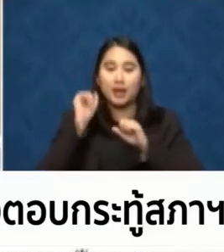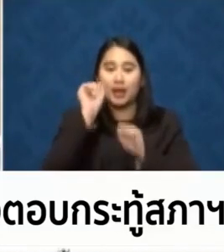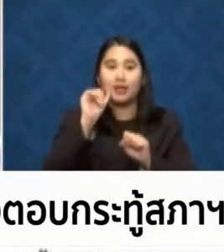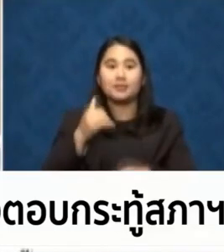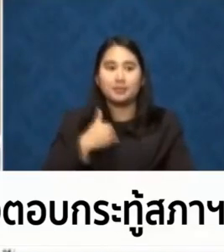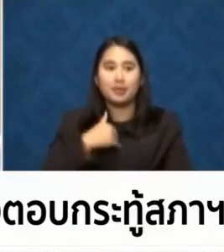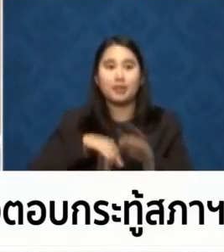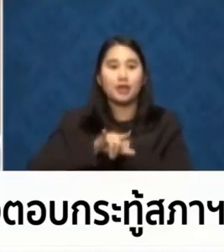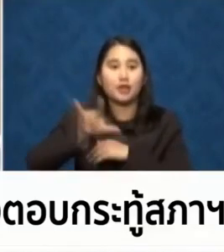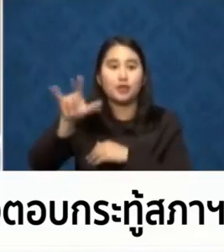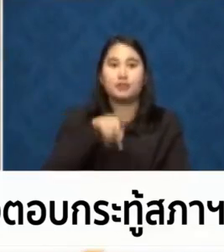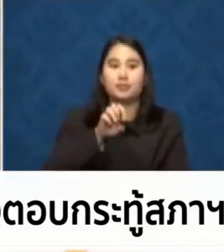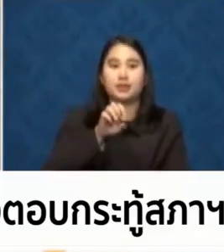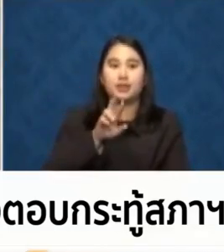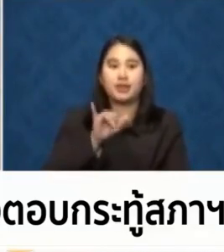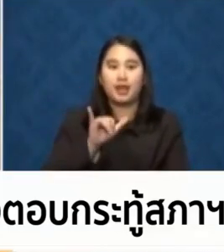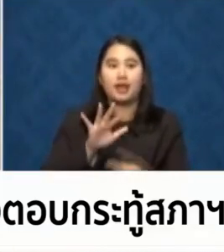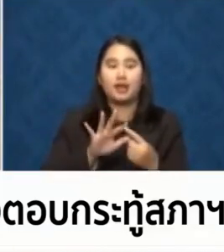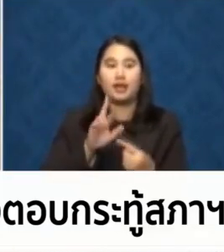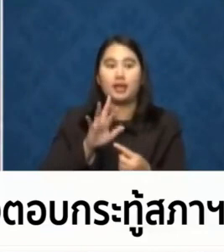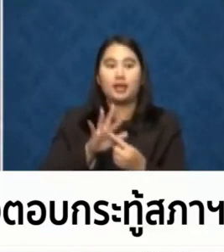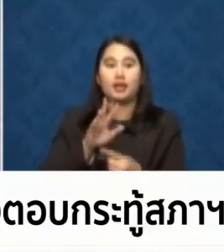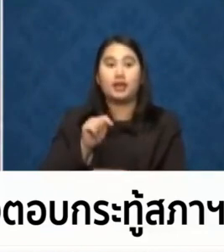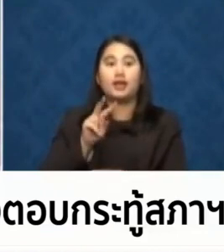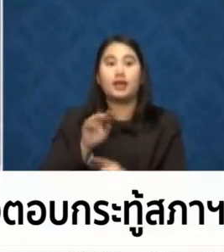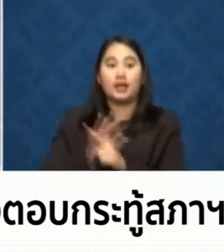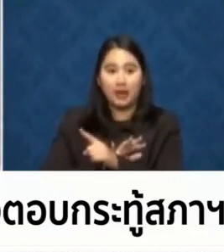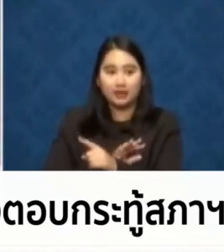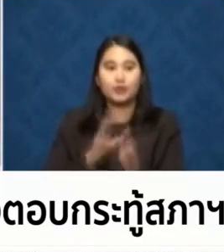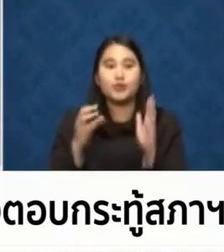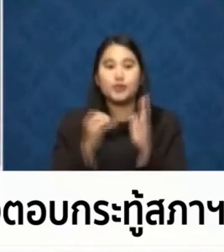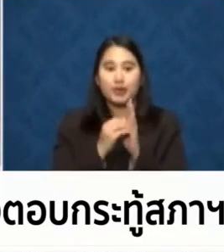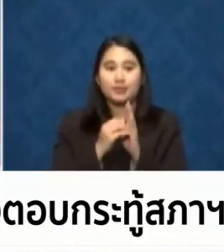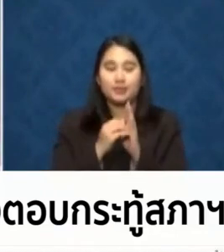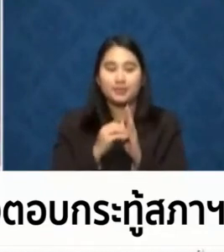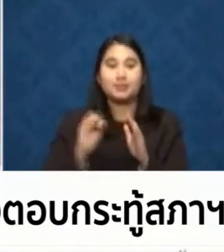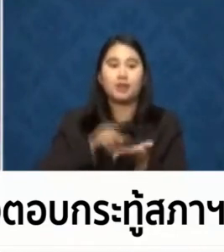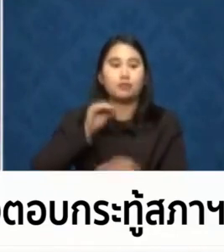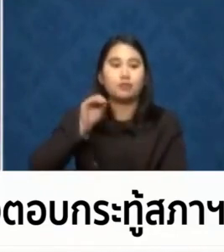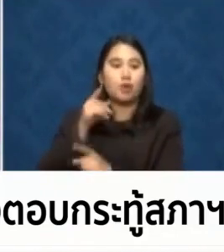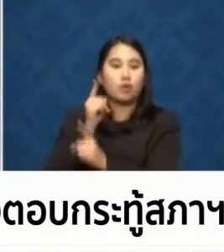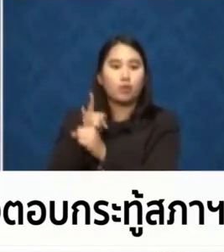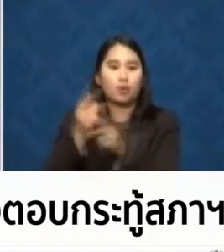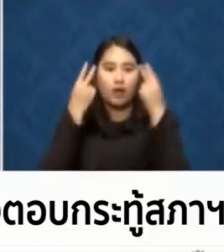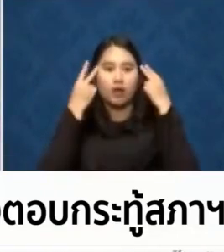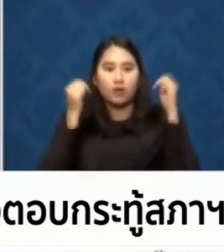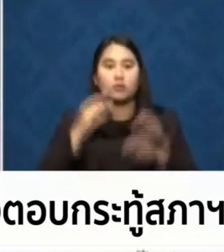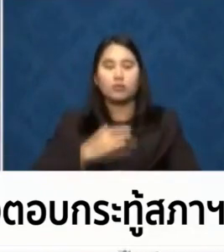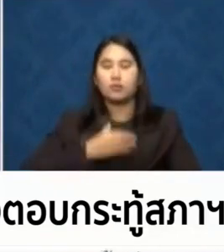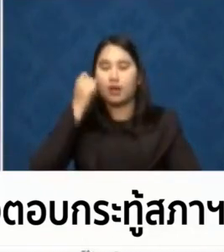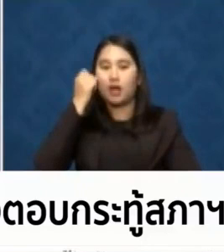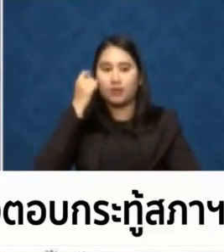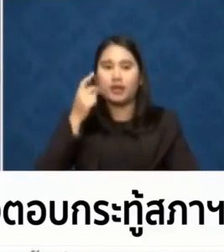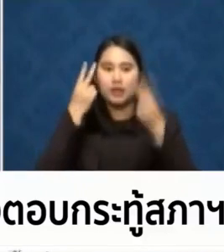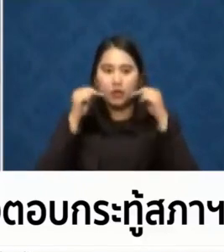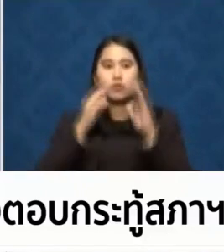อยู่ตลอดจะพาดพิงนายกทำไมในขณะที่คุณวิโรจน์ลักษณะอดิศรจากก้าวไกลก็บอกว่าเรียกร้องไปยังประธ